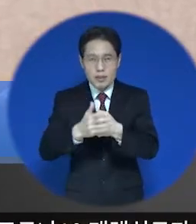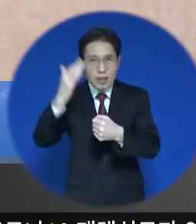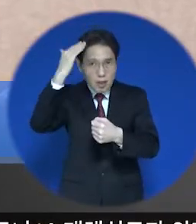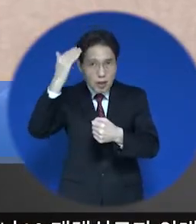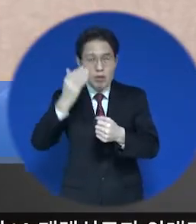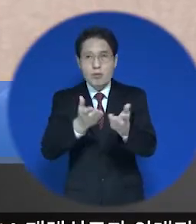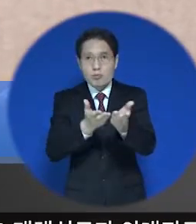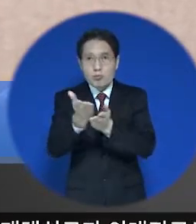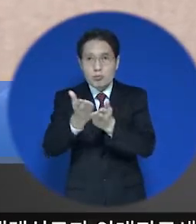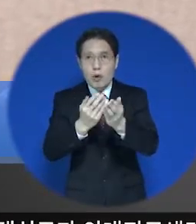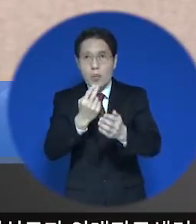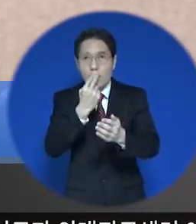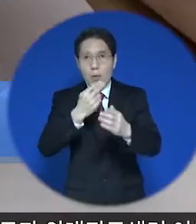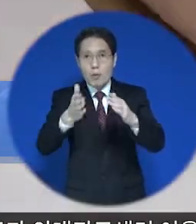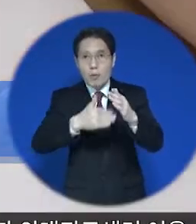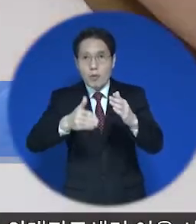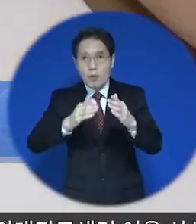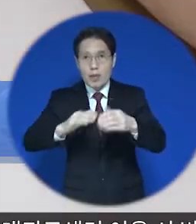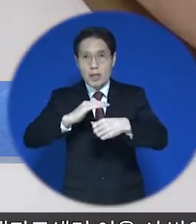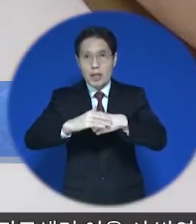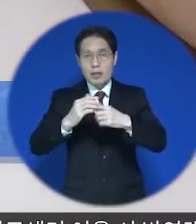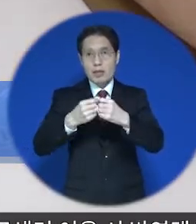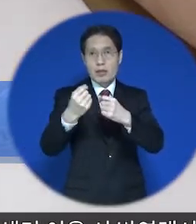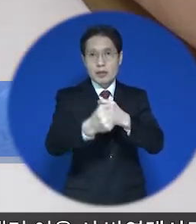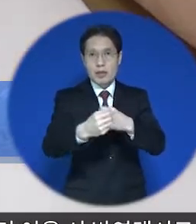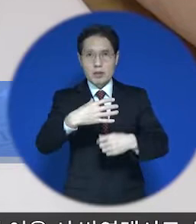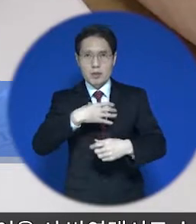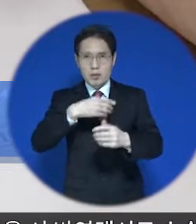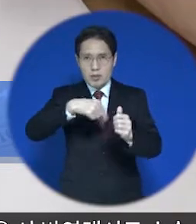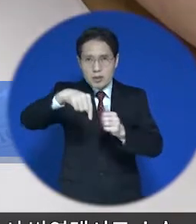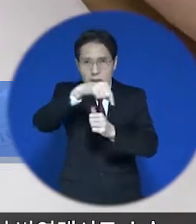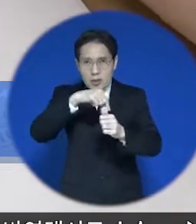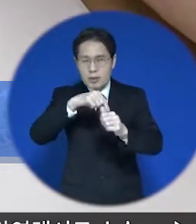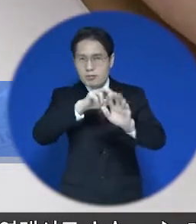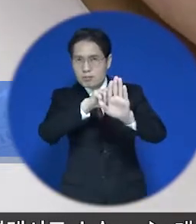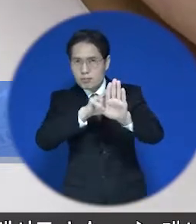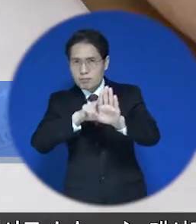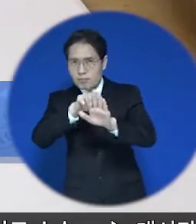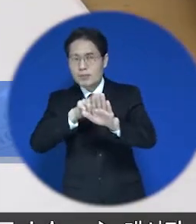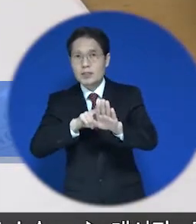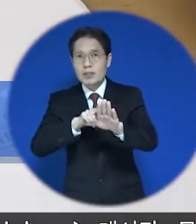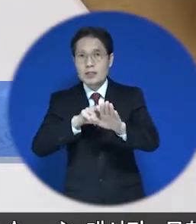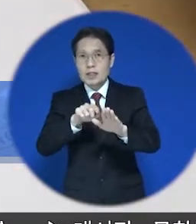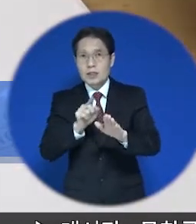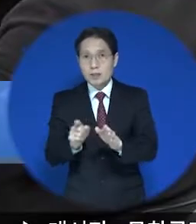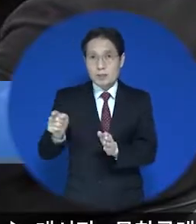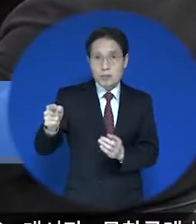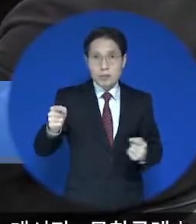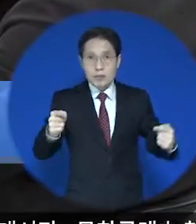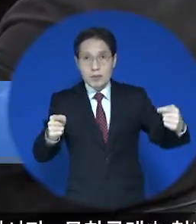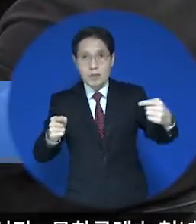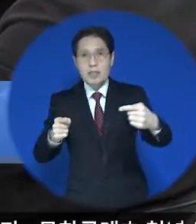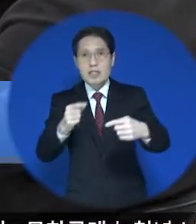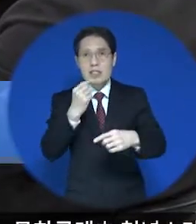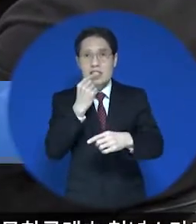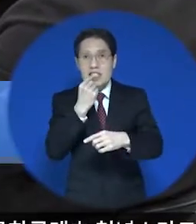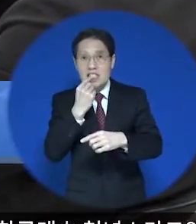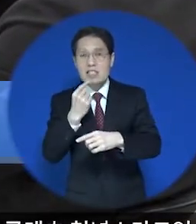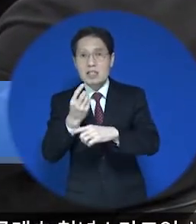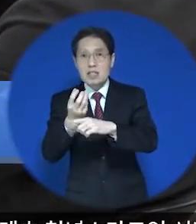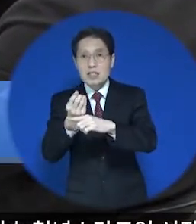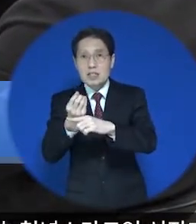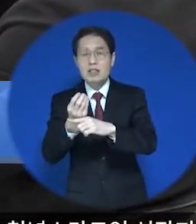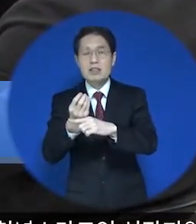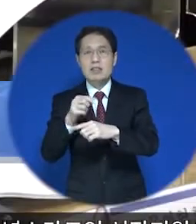대구 경북지사 는 위험관리 강화 등을 위한 국별 인수 방침 변경 을 통해 백금 등의 원자재를